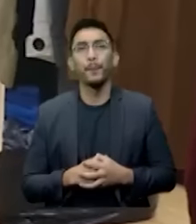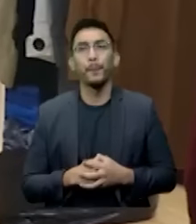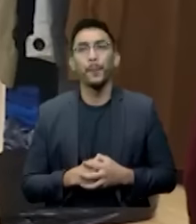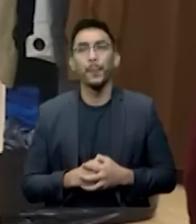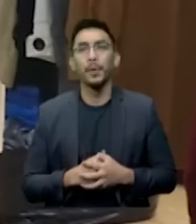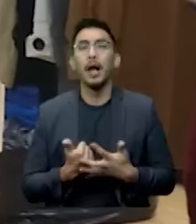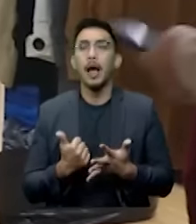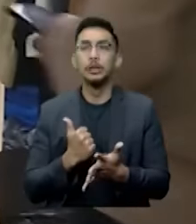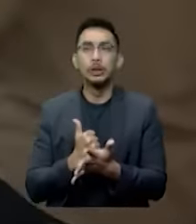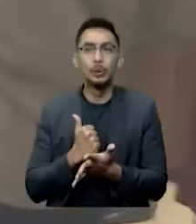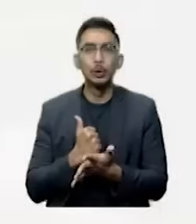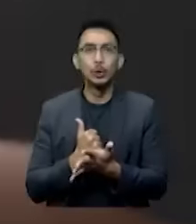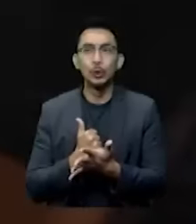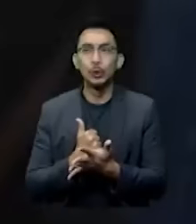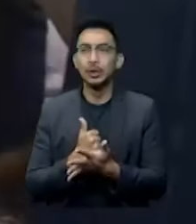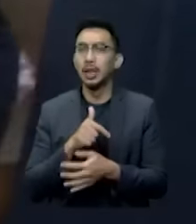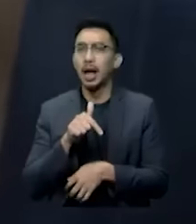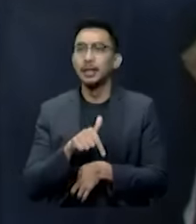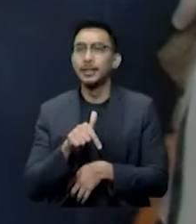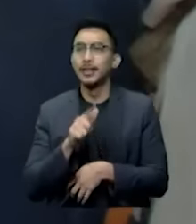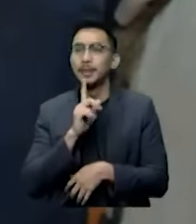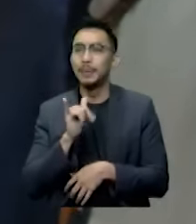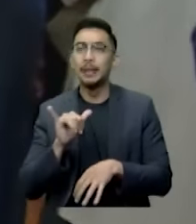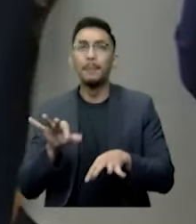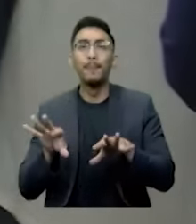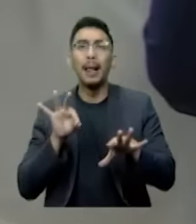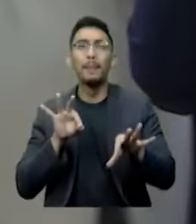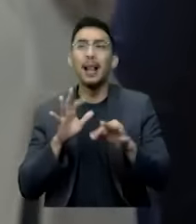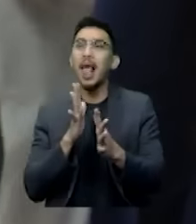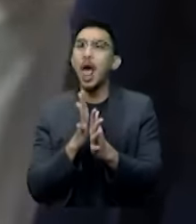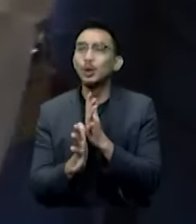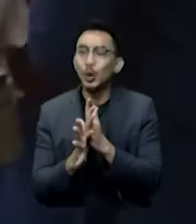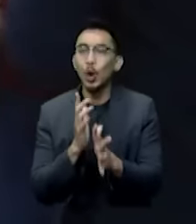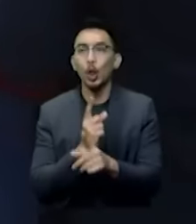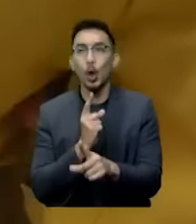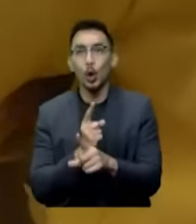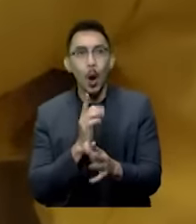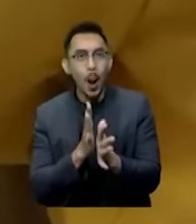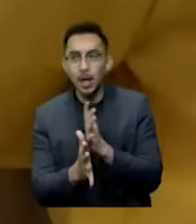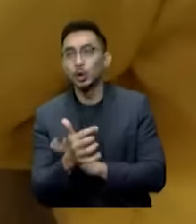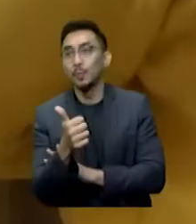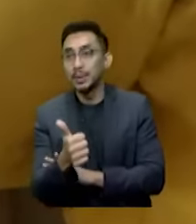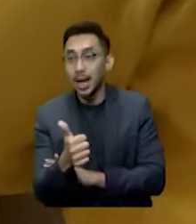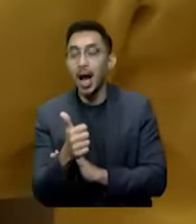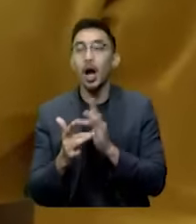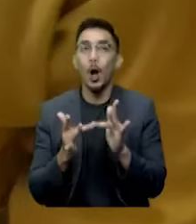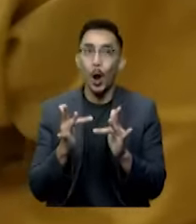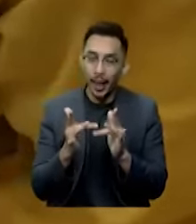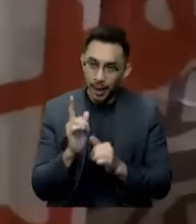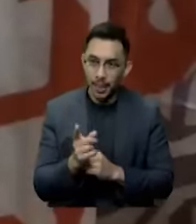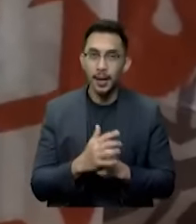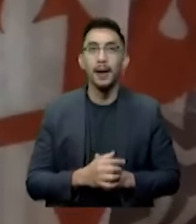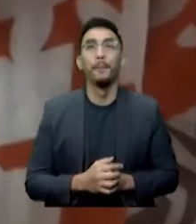Live shopping dari lokasi. Dengan mengusung konsep belanja kekinian, sebagian pedagang di kawasan Little